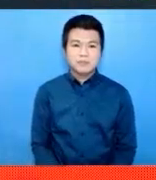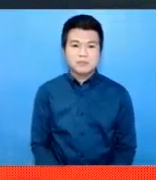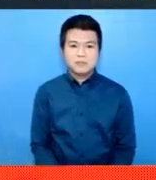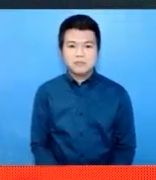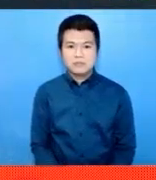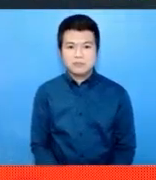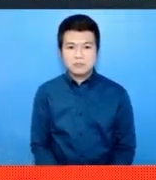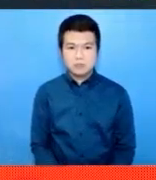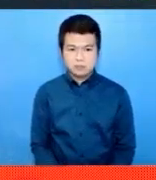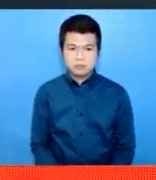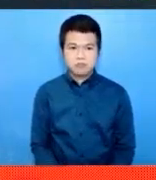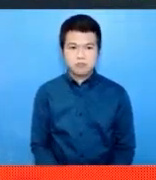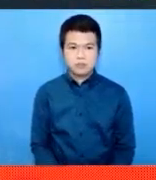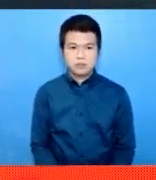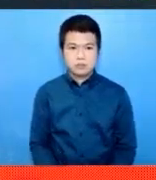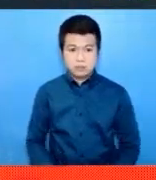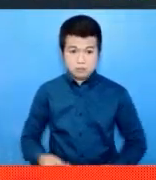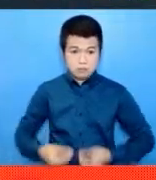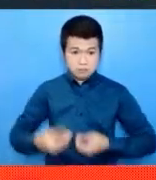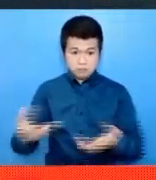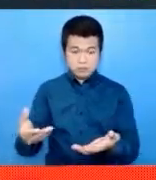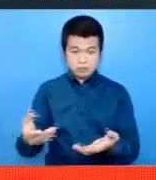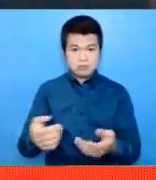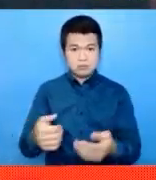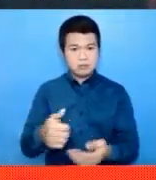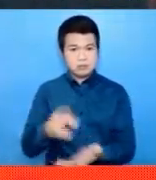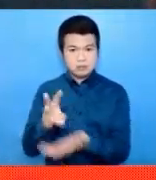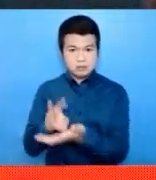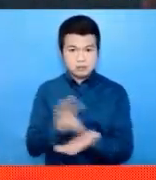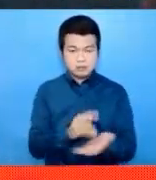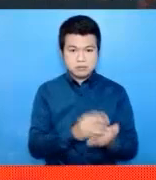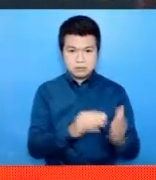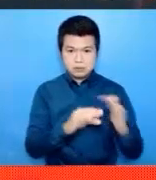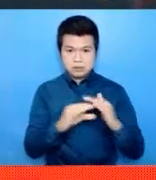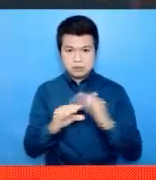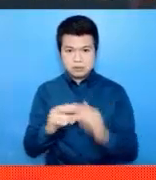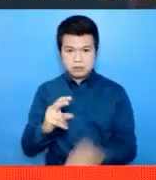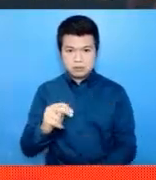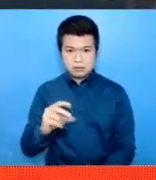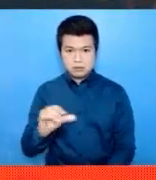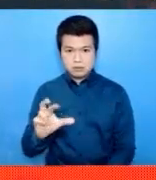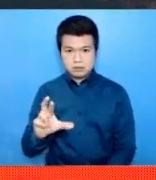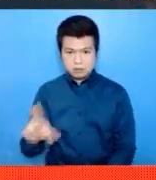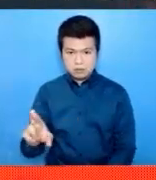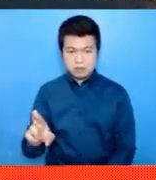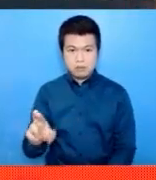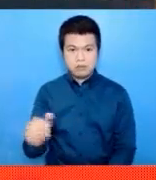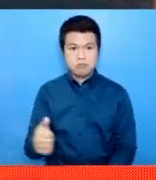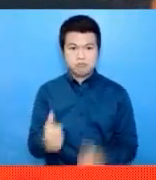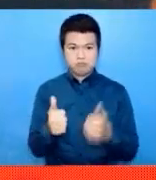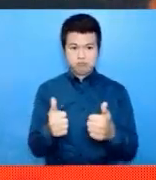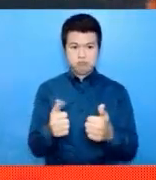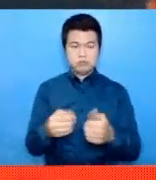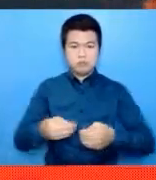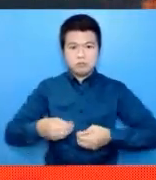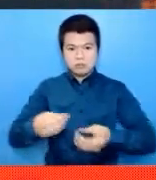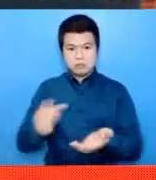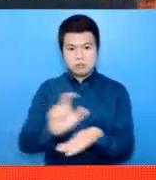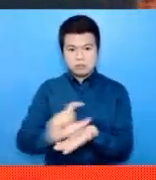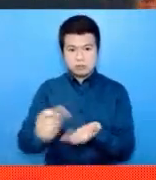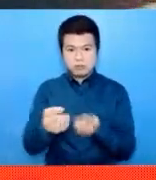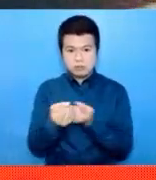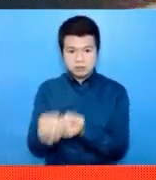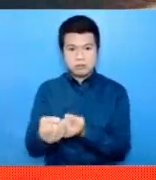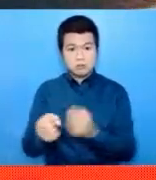Umarangkada na rin ang bigayan ng ayuda sa iba pang lungsod sa Metro Manila. Naging mas maayos naman daw ang pamimigay ng cash aid pero hindi pa